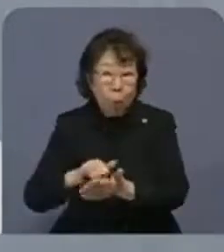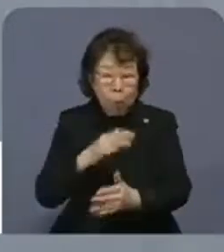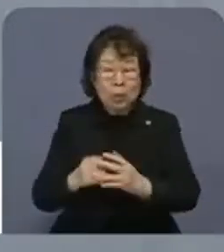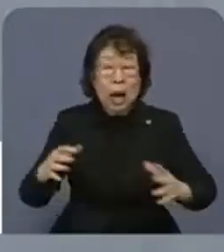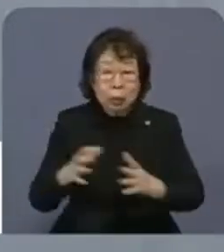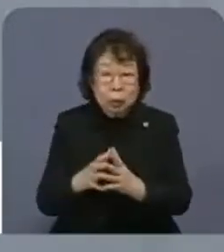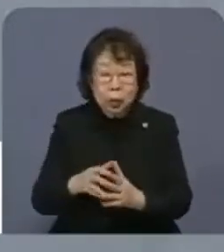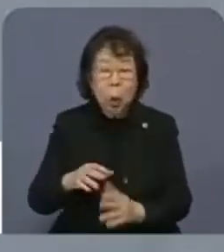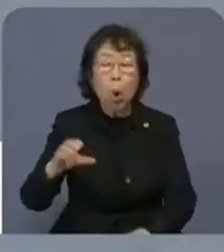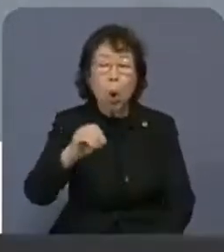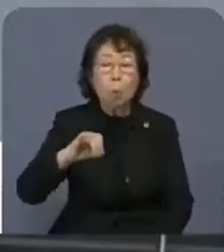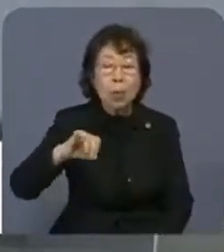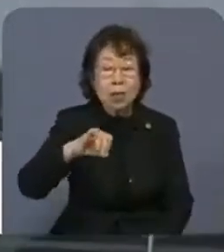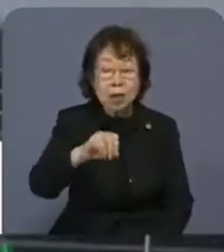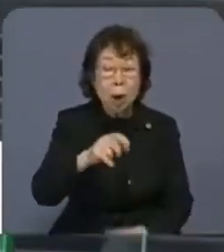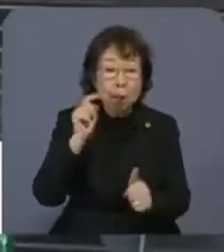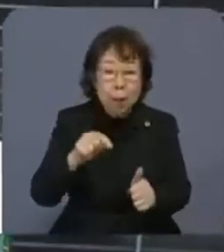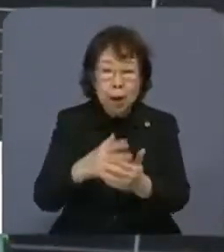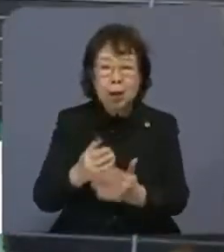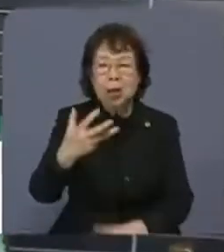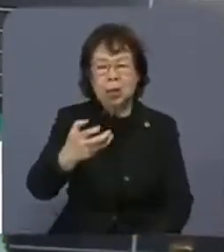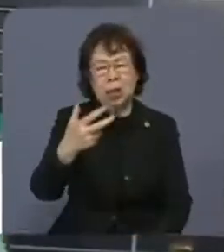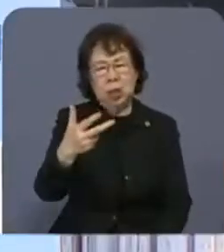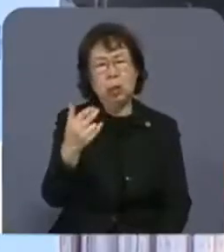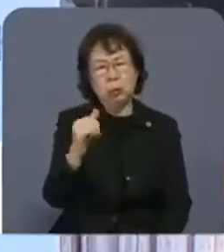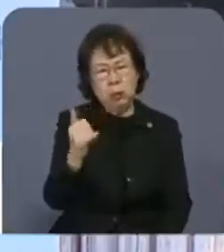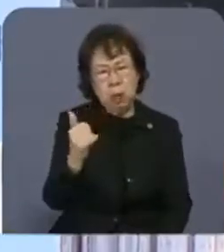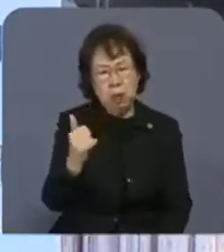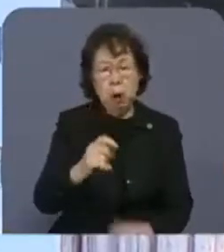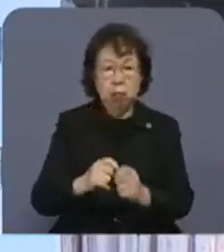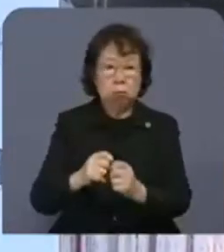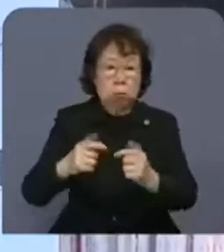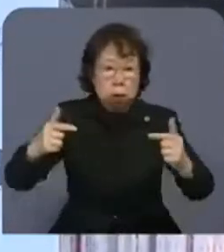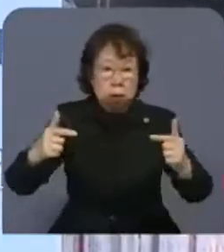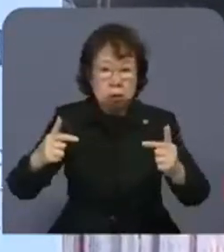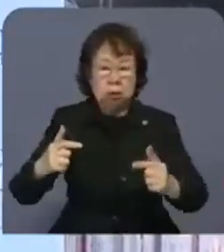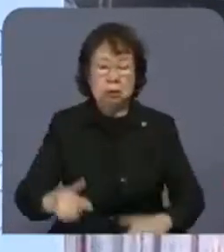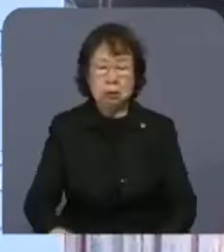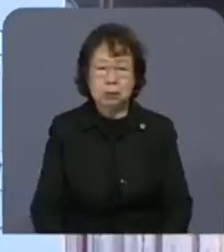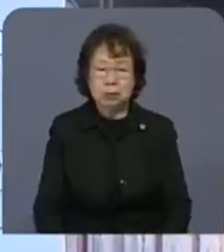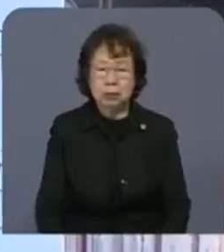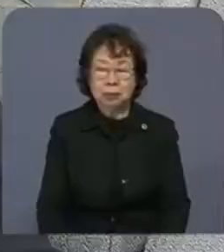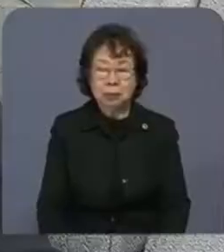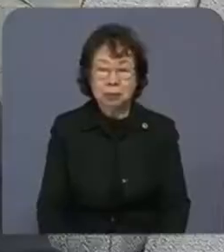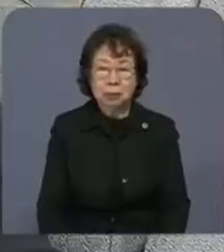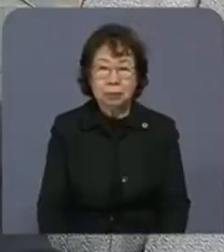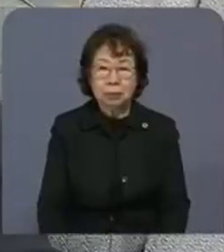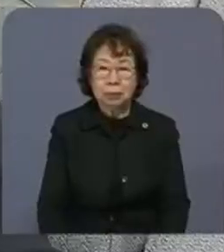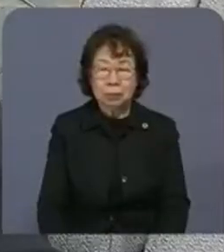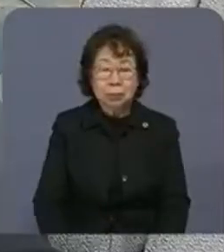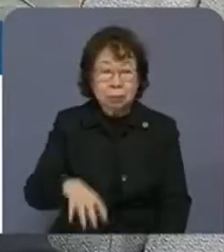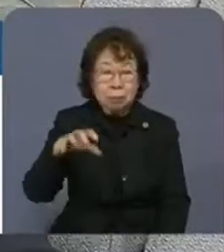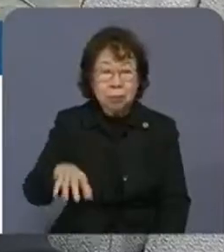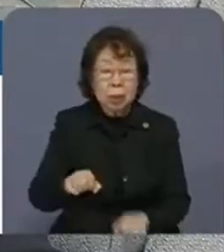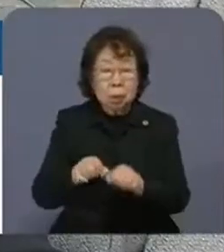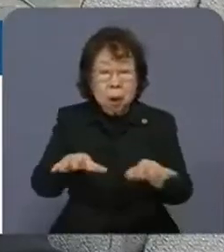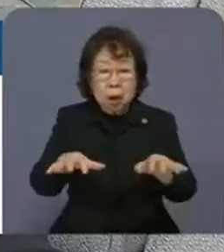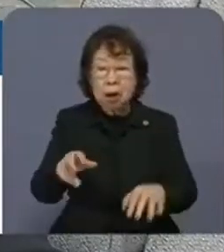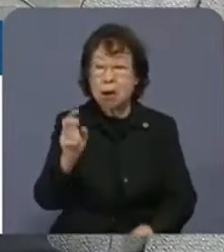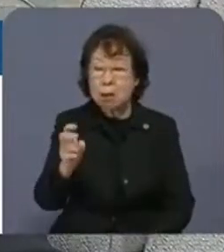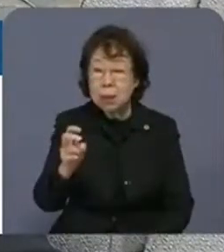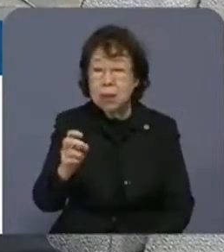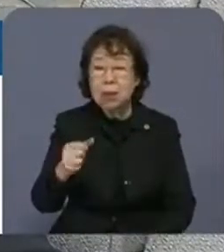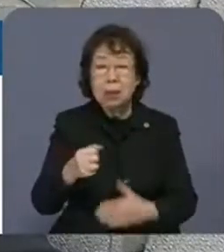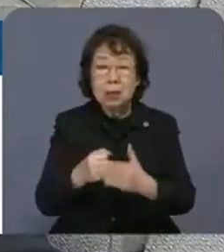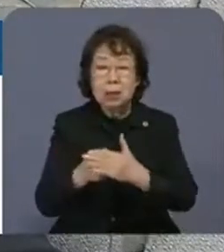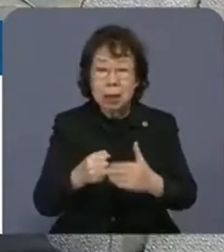5 및 그런 누적 확진 자는 87 명으로 큰 폭으로 늘었습니다 지역사회 그는 정도 퍼스 있다라고 보고 있습니다